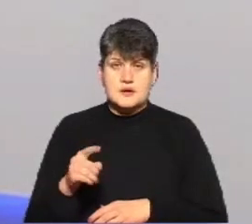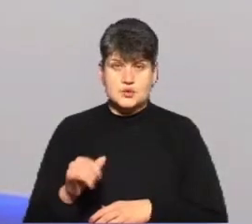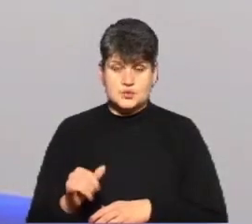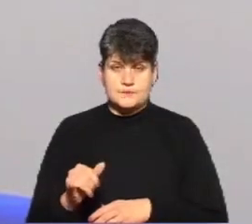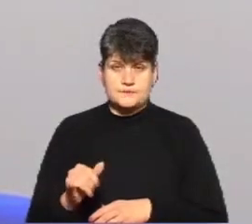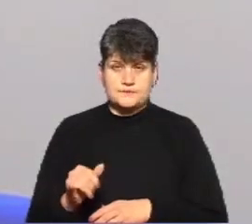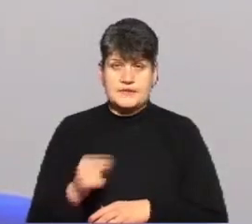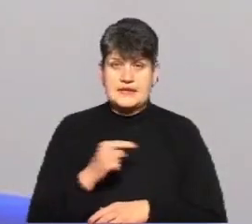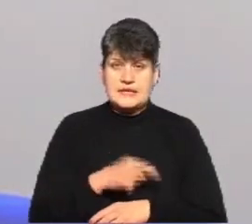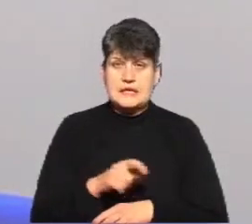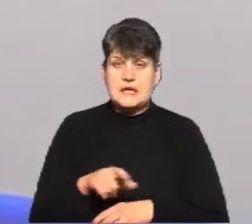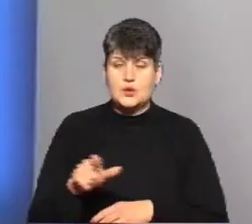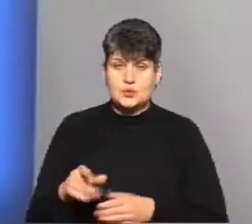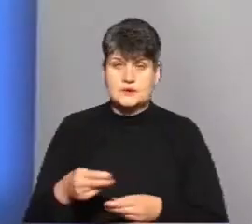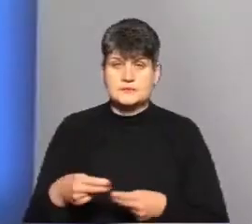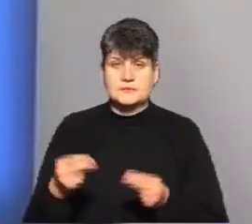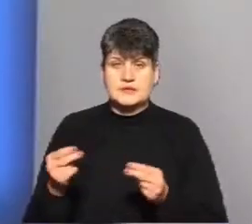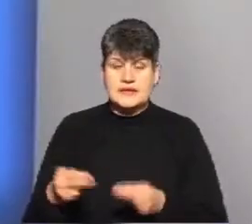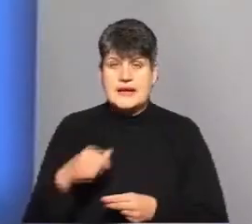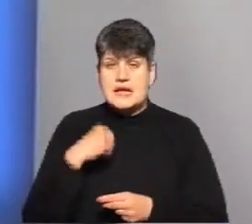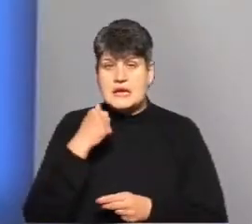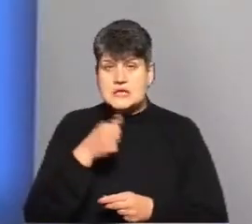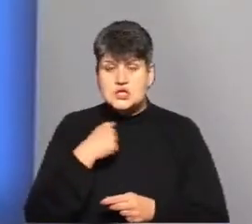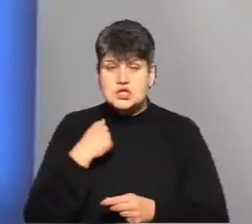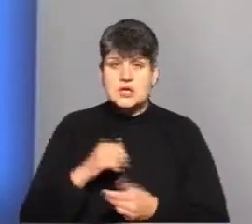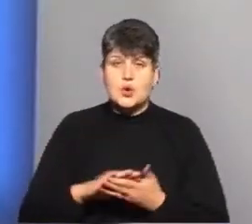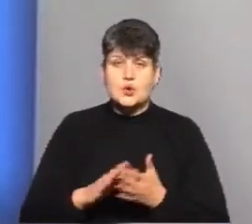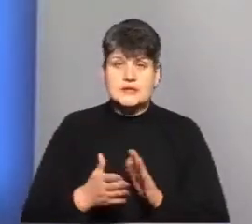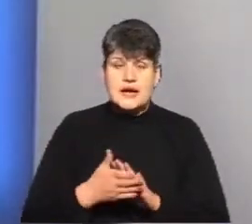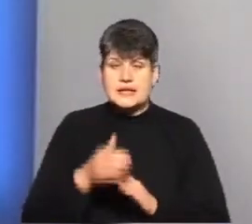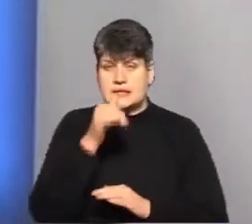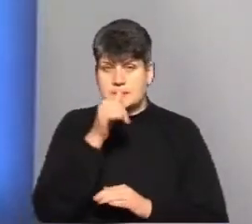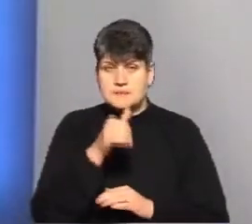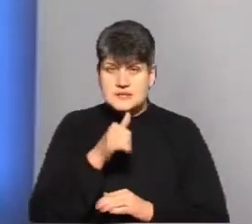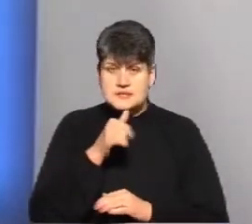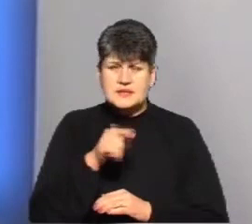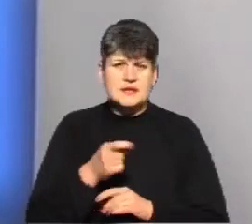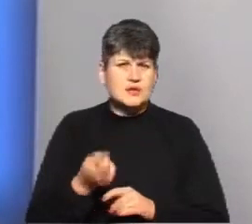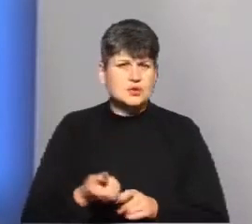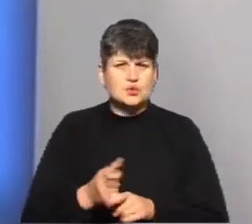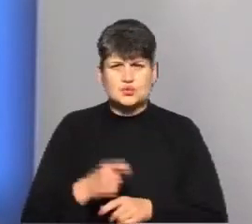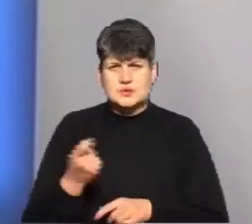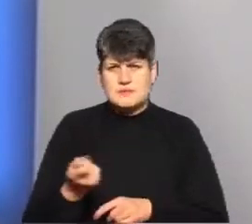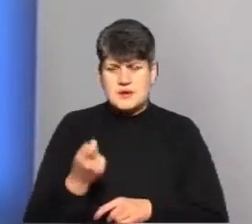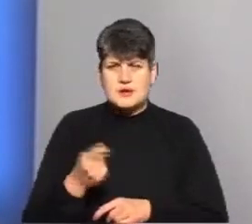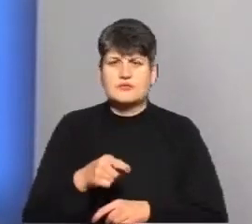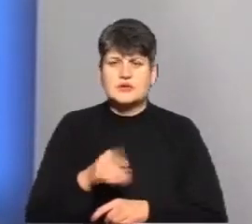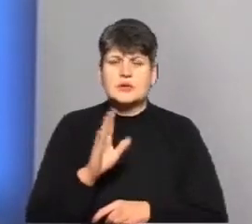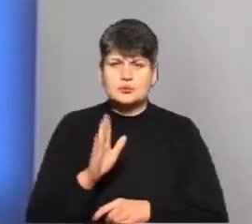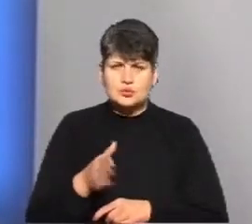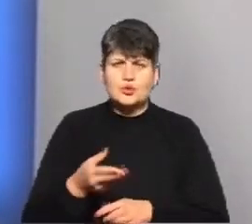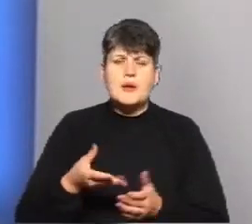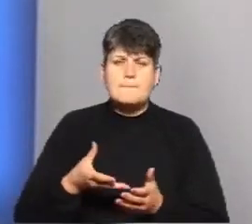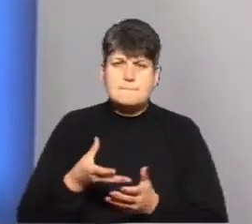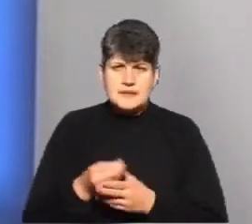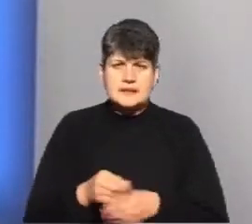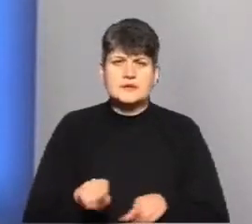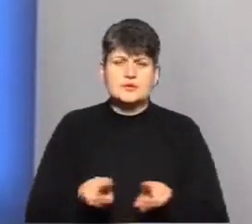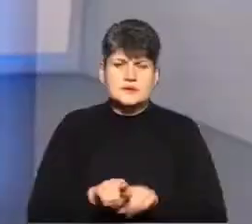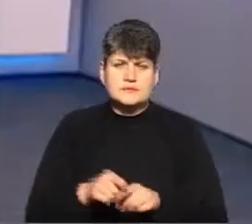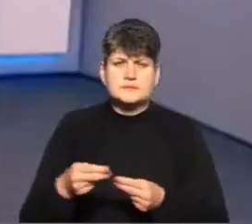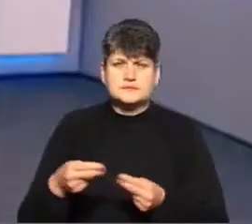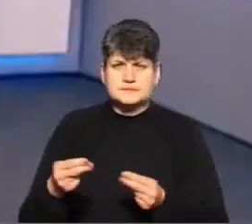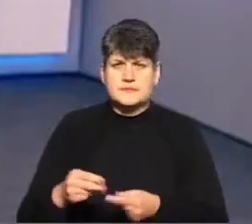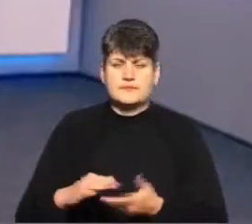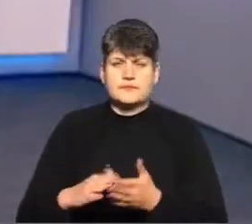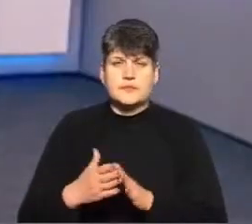які уклали річні контракти, місячні, ну їх, звичайно, їх дуже мало, вони будуть платити так, як уклали свої контракти.